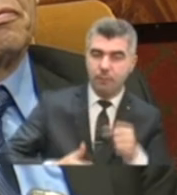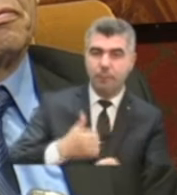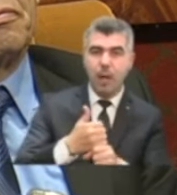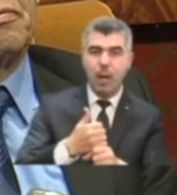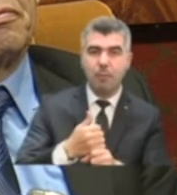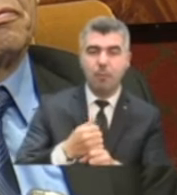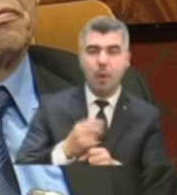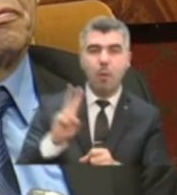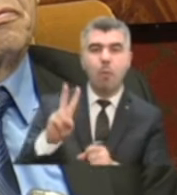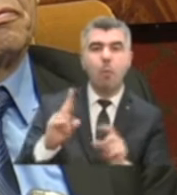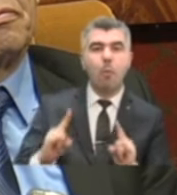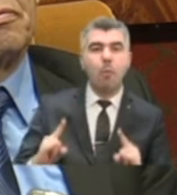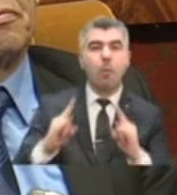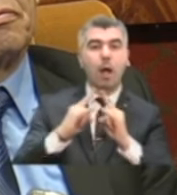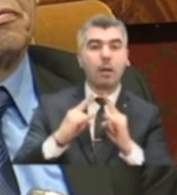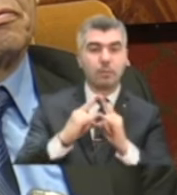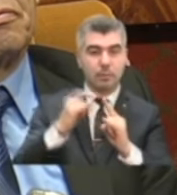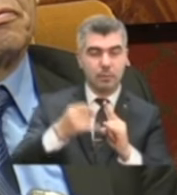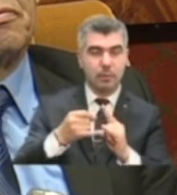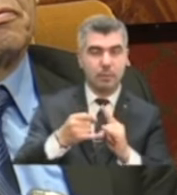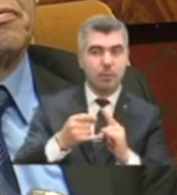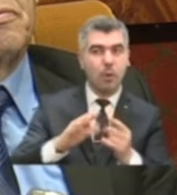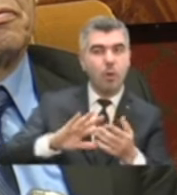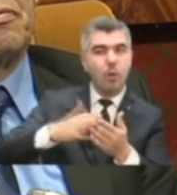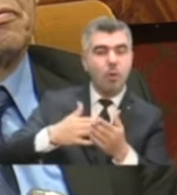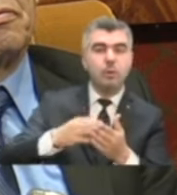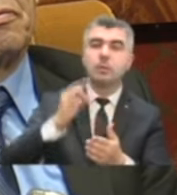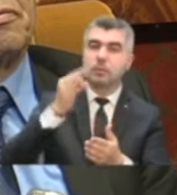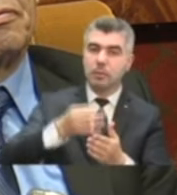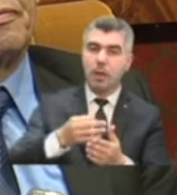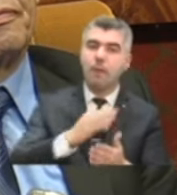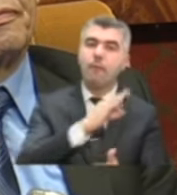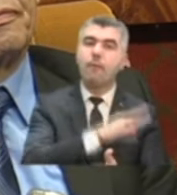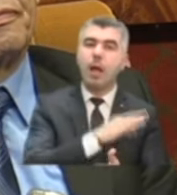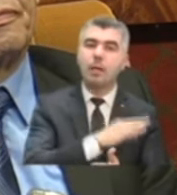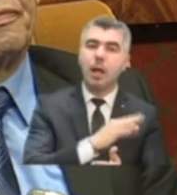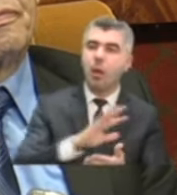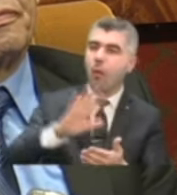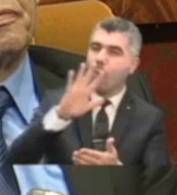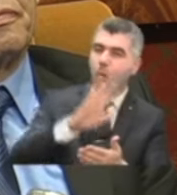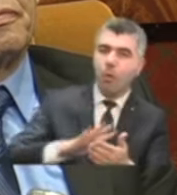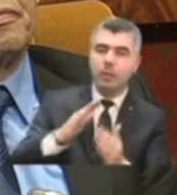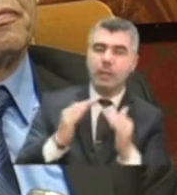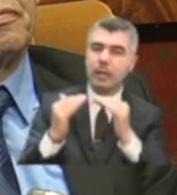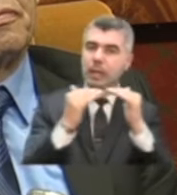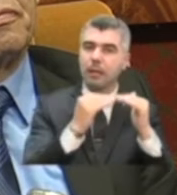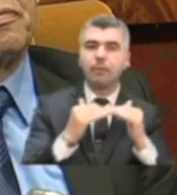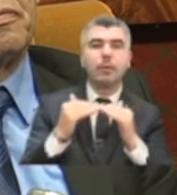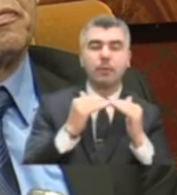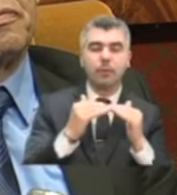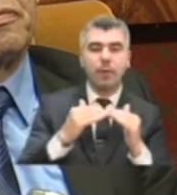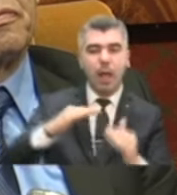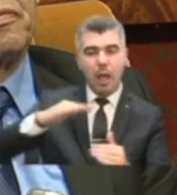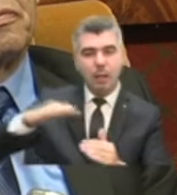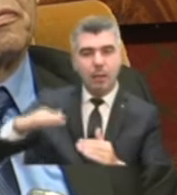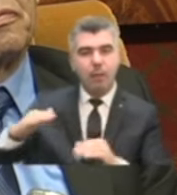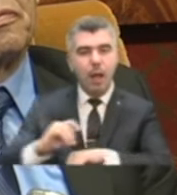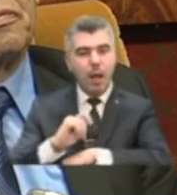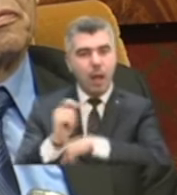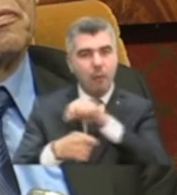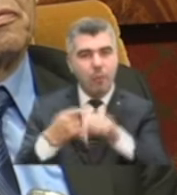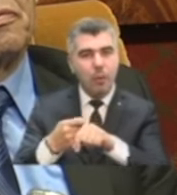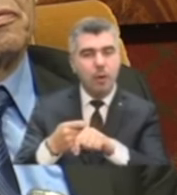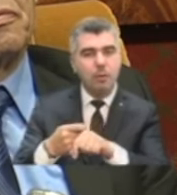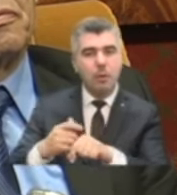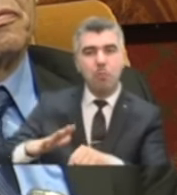التخييم الجديد هو أن تكون فعلا هذه المخيمات مخيمات للجميع، وأن تستهدف أساسا أطفال العالم القروي وضواحي